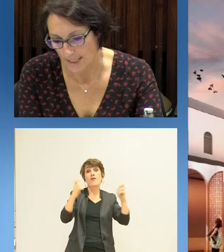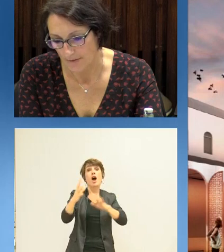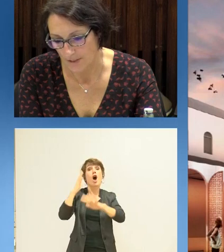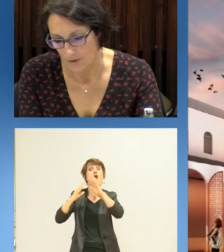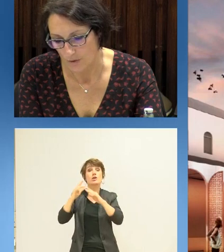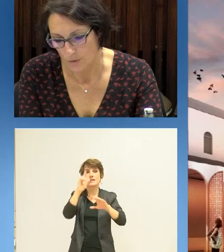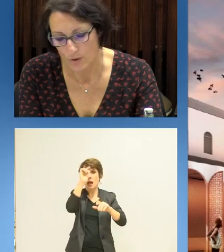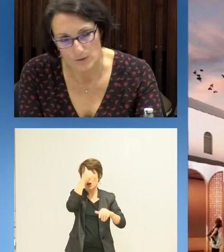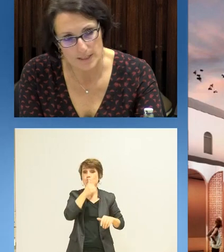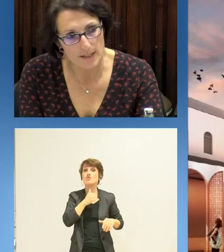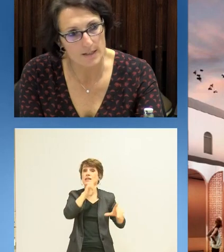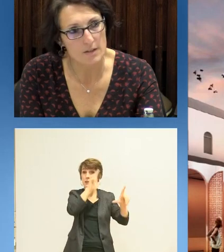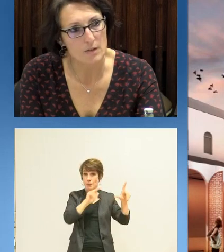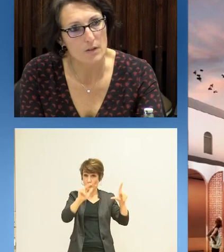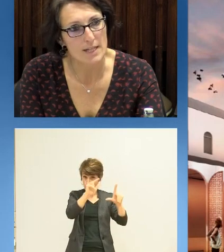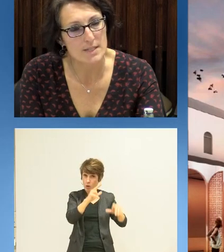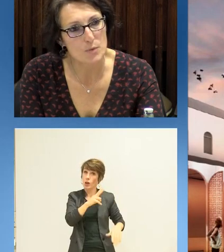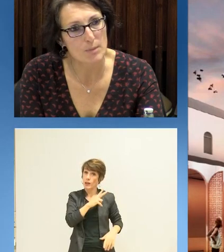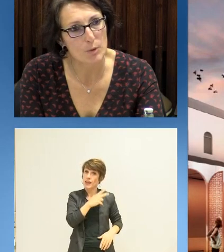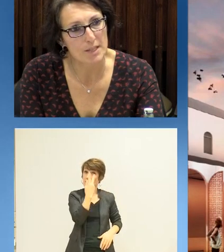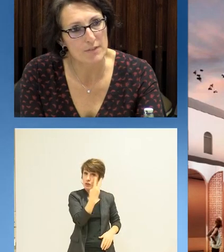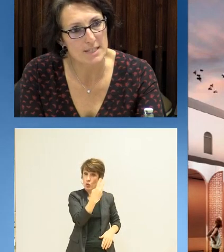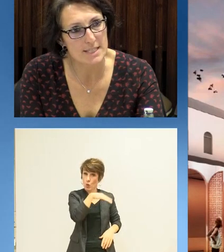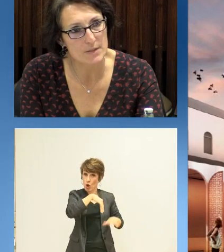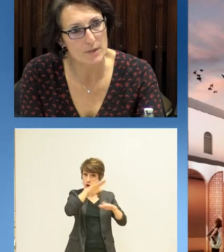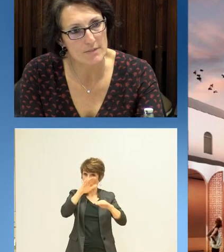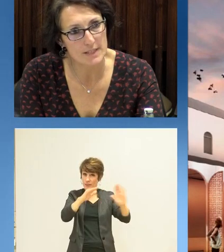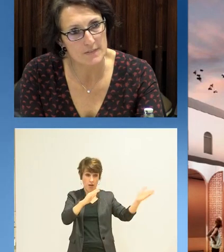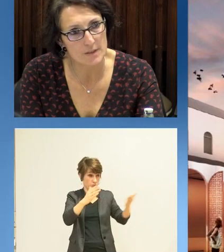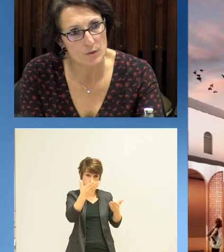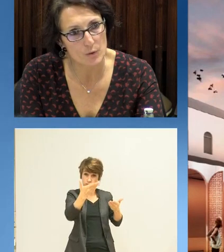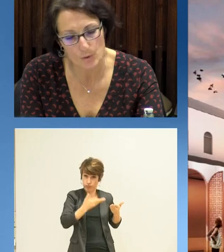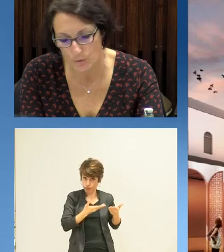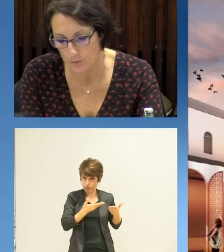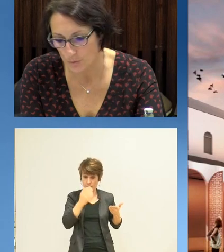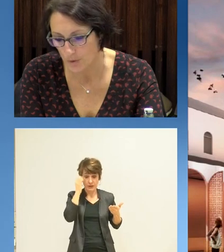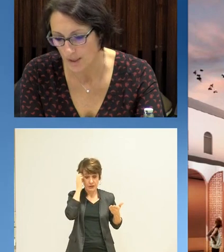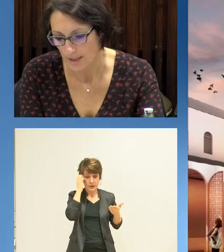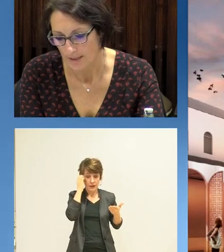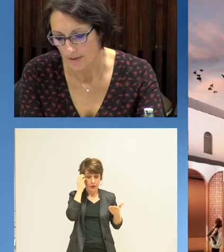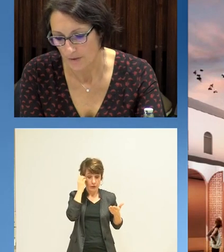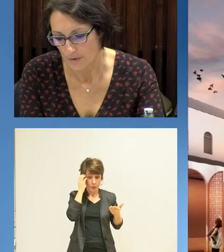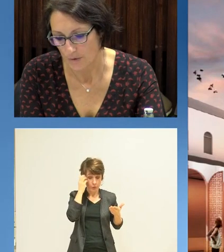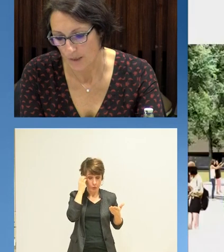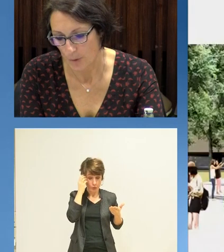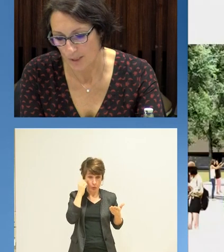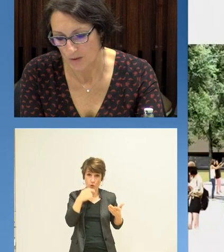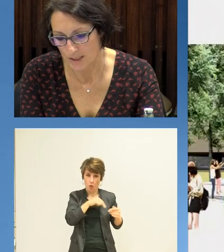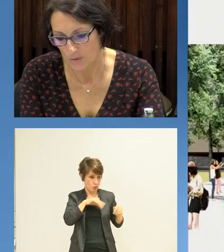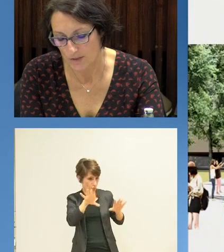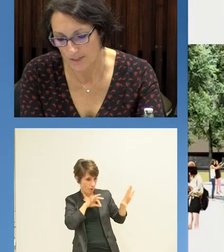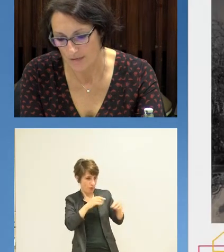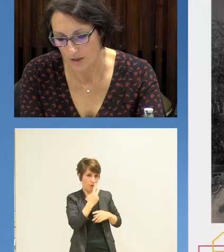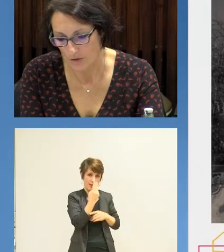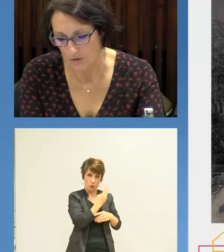il avait deux candidats à l'issue de la première phase qui avait été retenu un premier